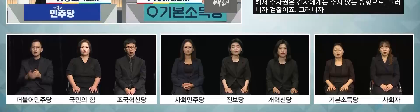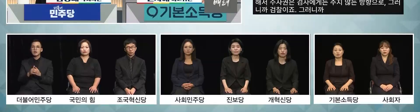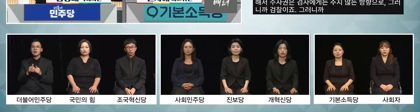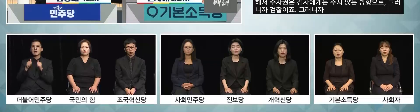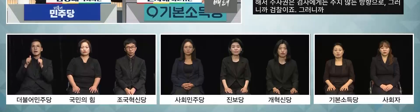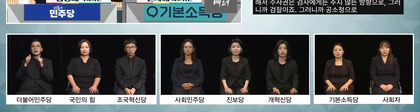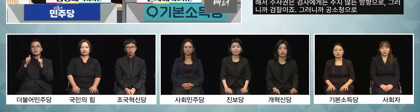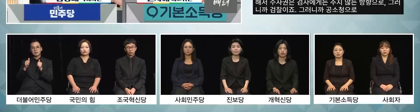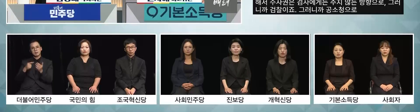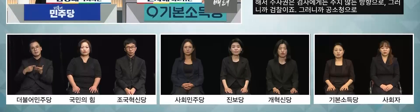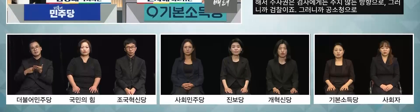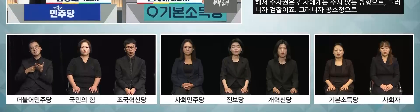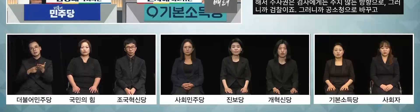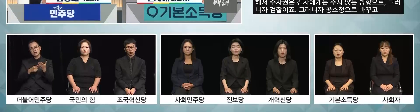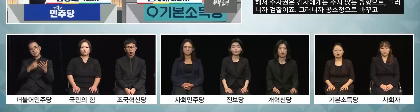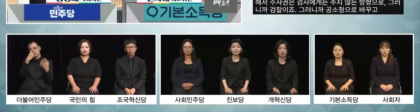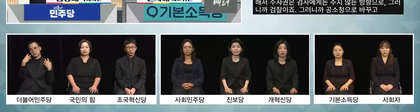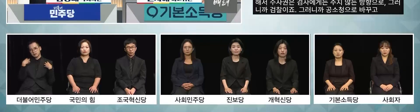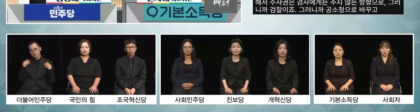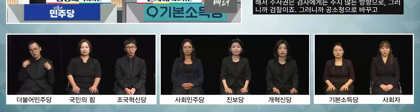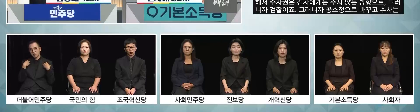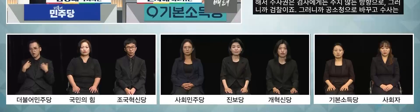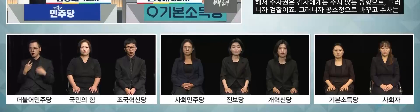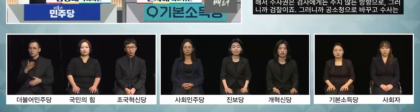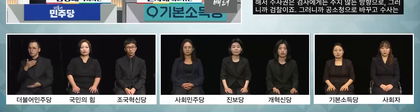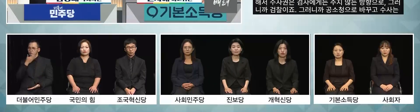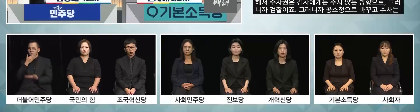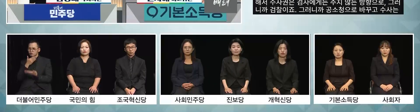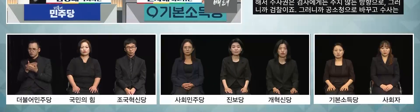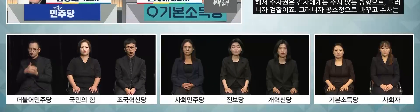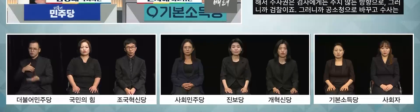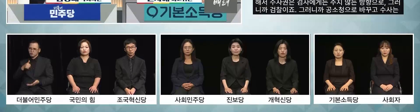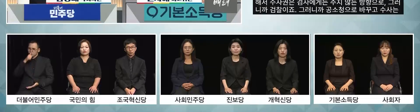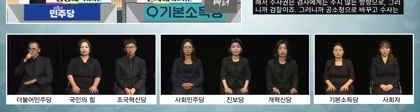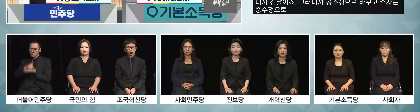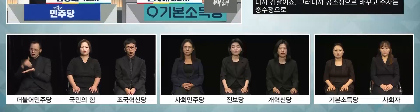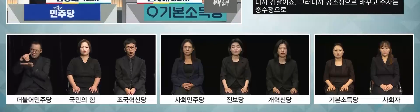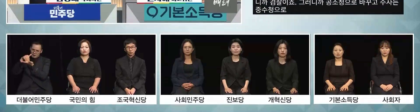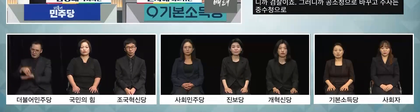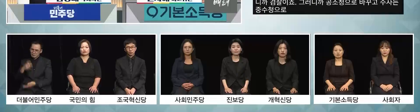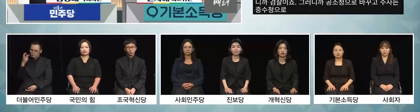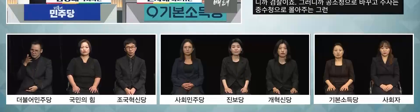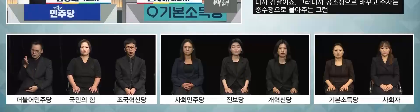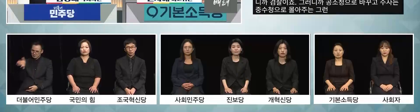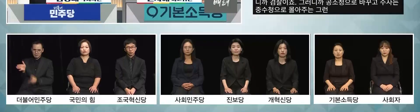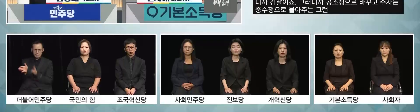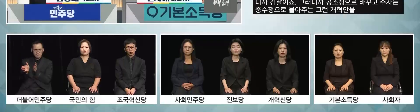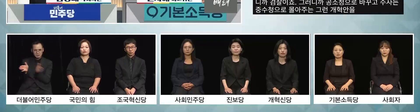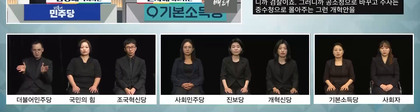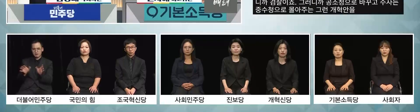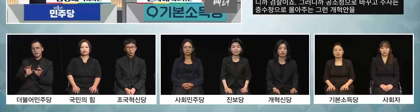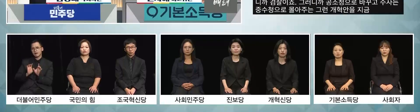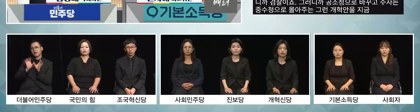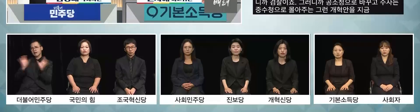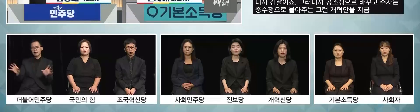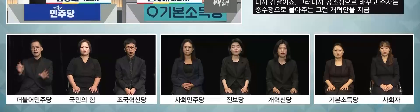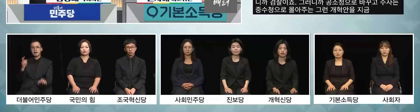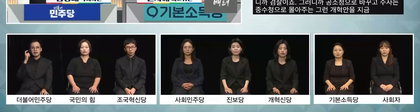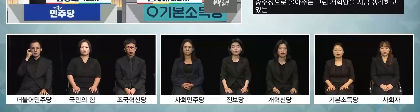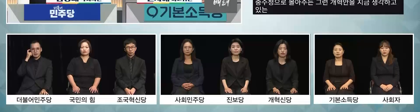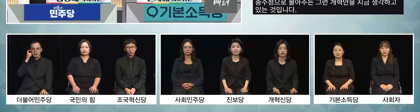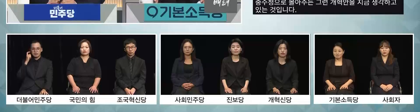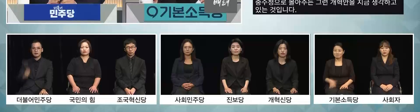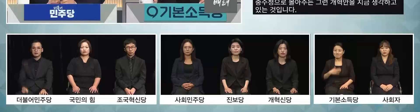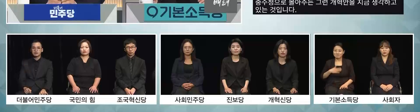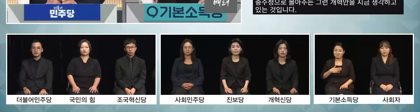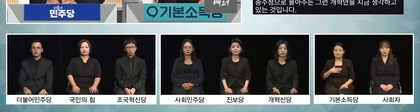공소청으로 바꾸고 수사는 중수청으로 몰아주는 그런 개혁안을 지금 생각하고 있는 것입니다. 네,